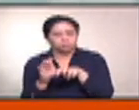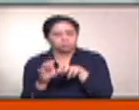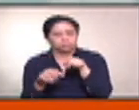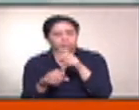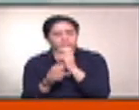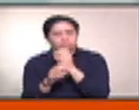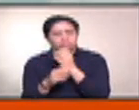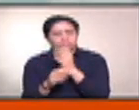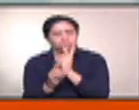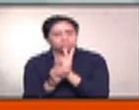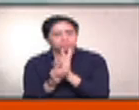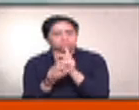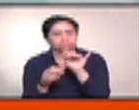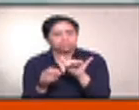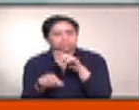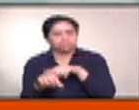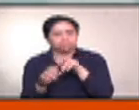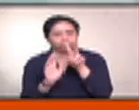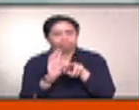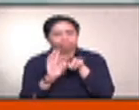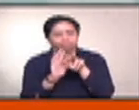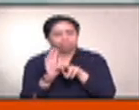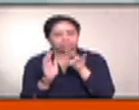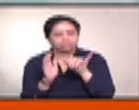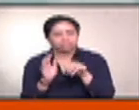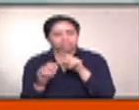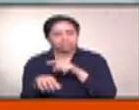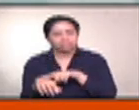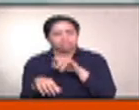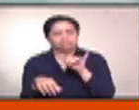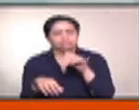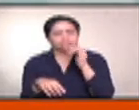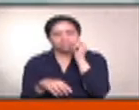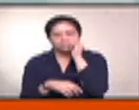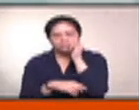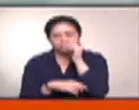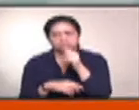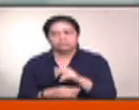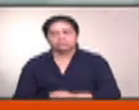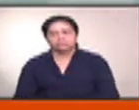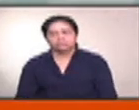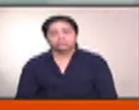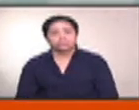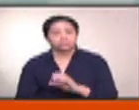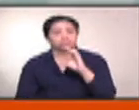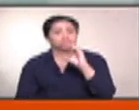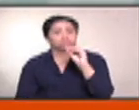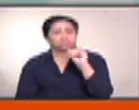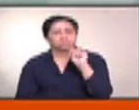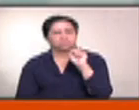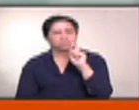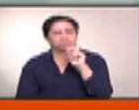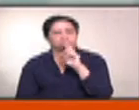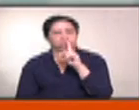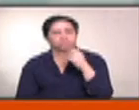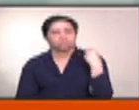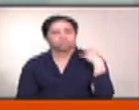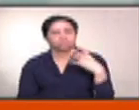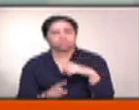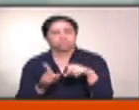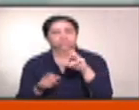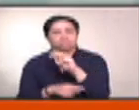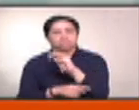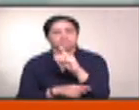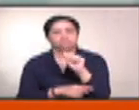coaster na yan noong mga oras na kinukunan po ng video itong sasakyan yan? Okay. Sure, yung coaster po na yan, official ho, no? Coaster po